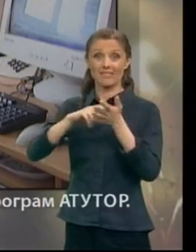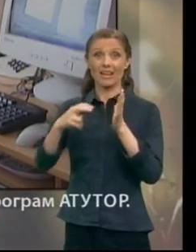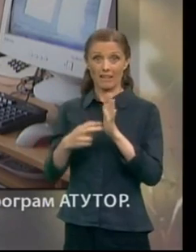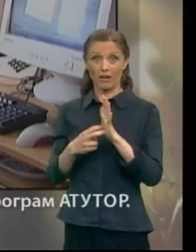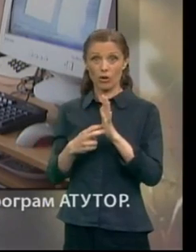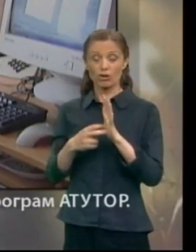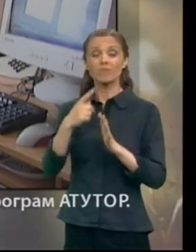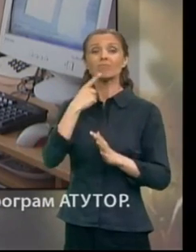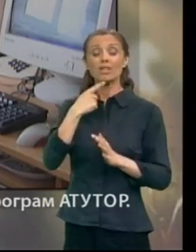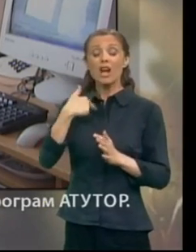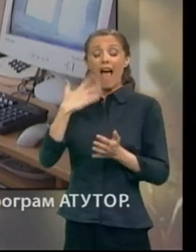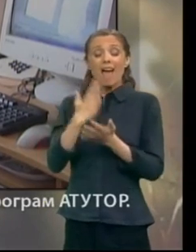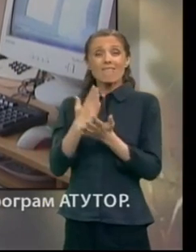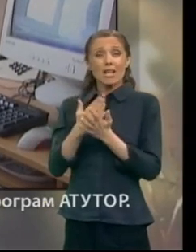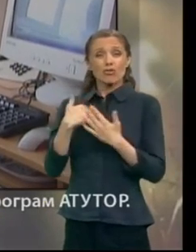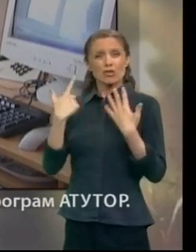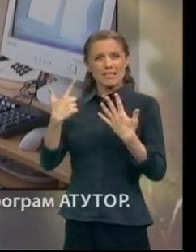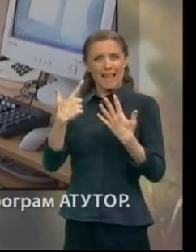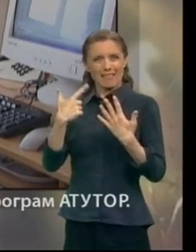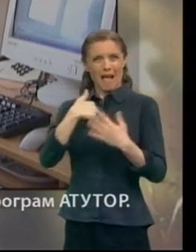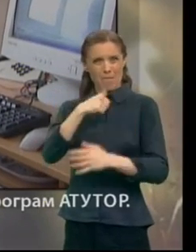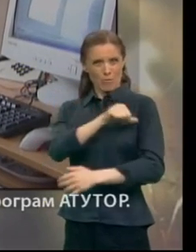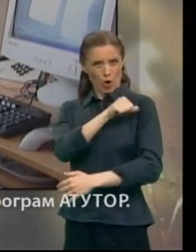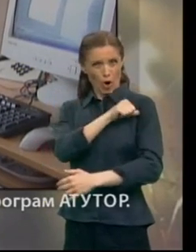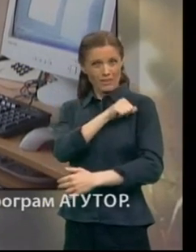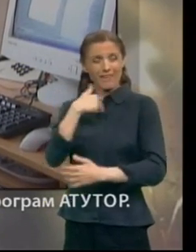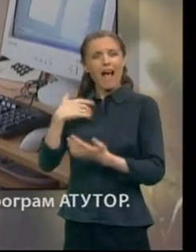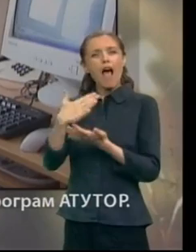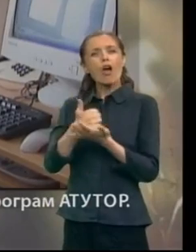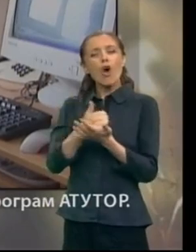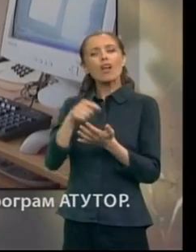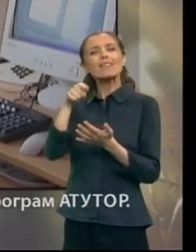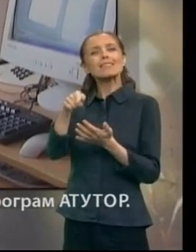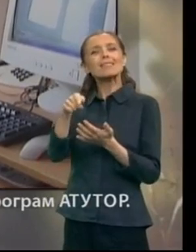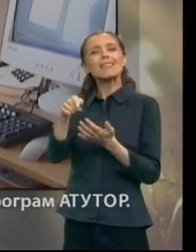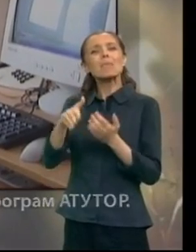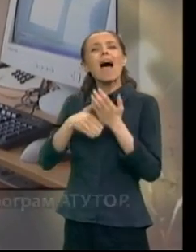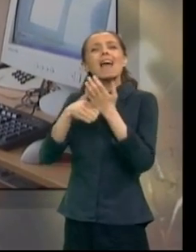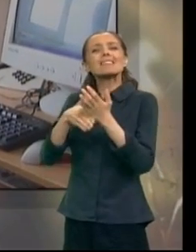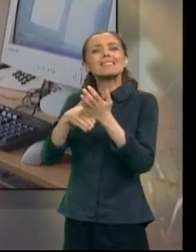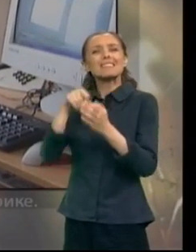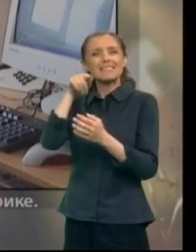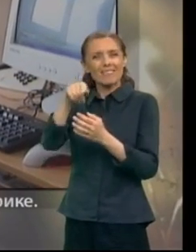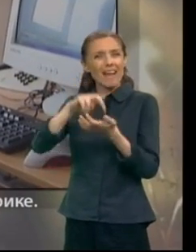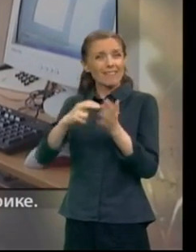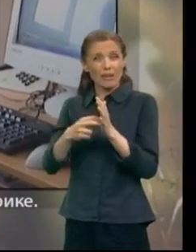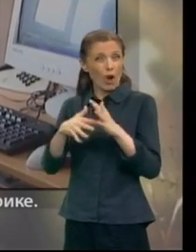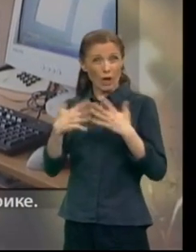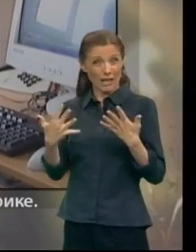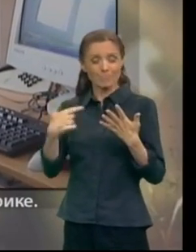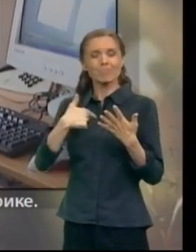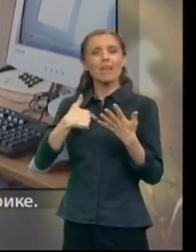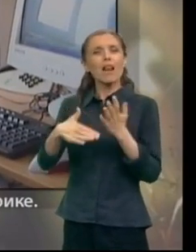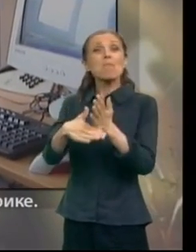Sad godina koristi program Artutor. On mi